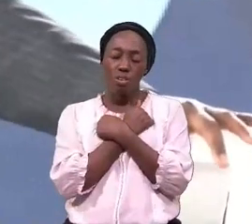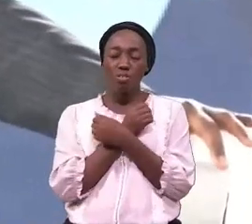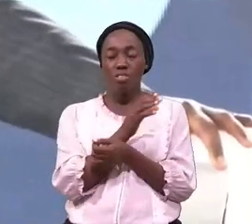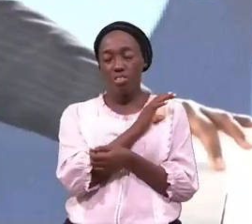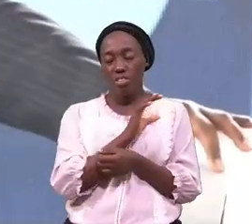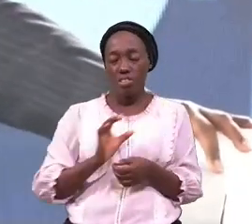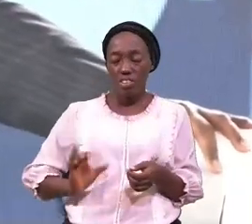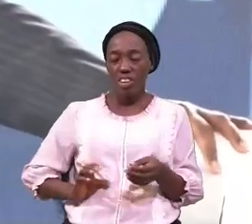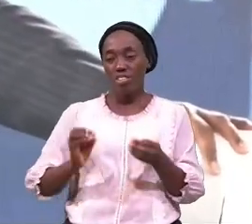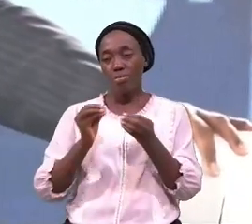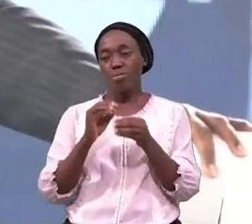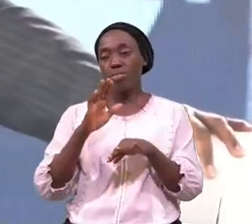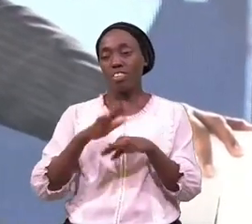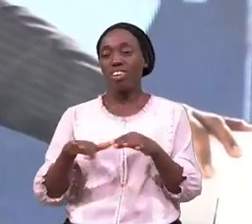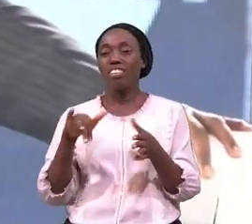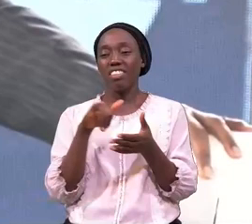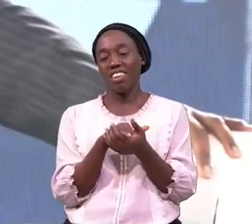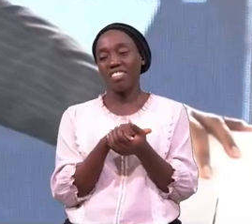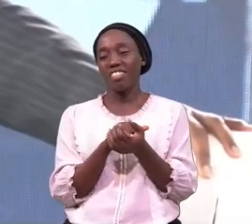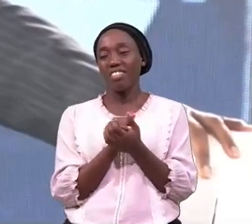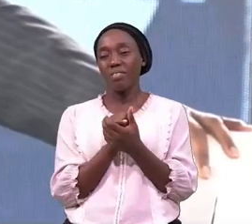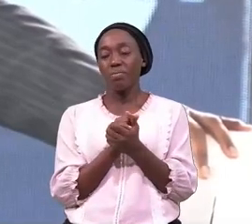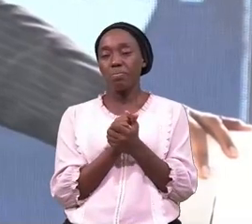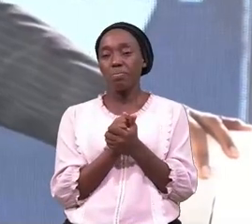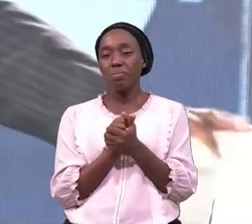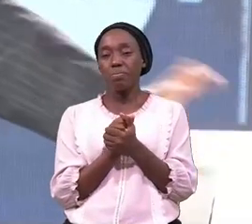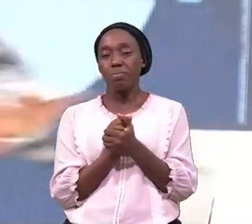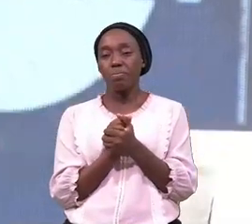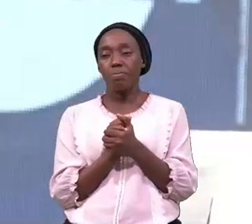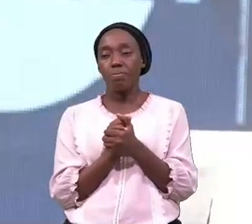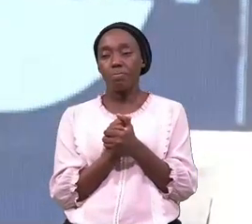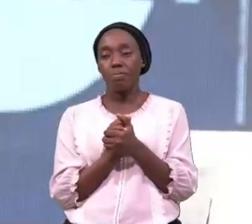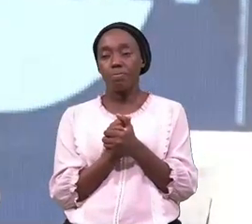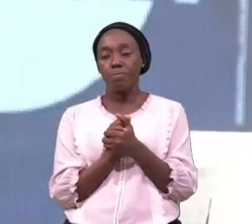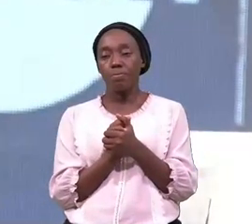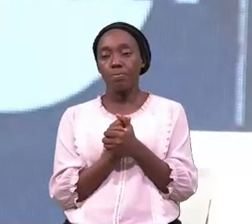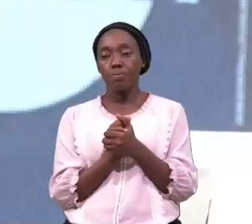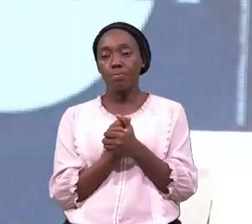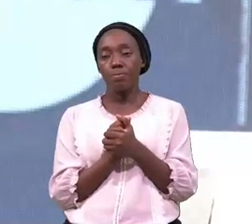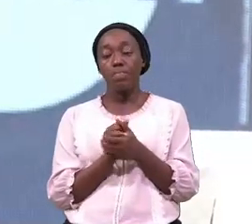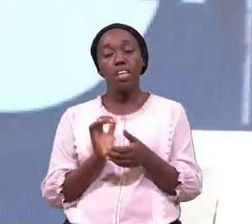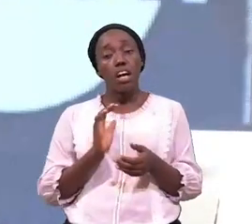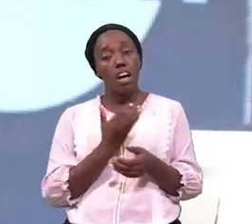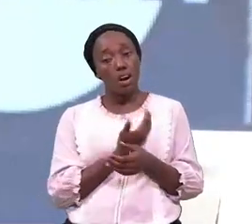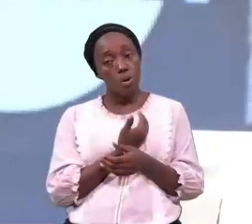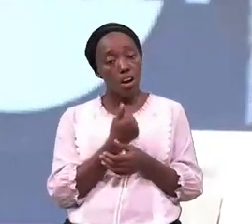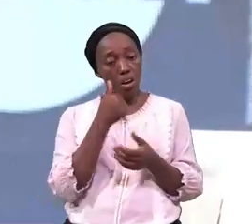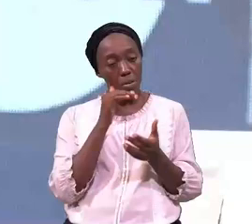La consécration veut dire que tu regardes autour de toi, tout ce qui est autour de toi, et tu aimes Christ plus que tout ce qui est là.